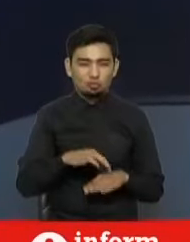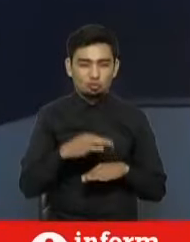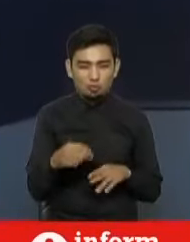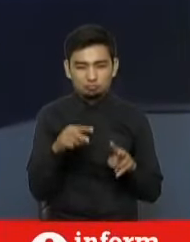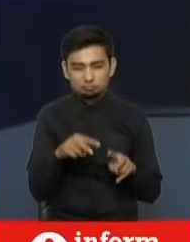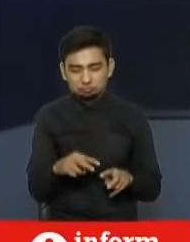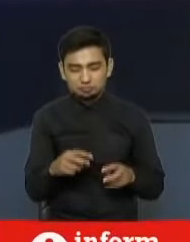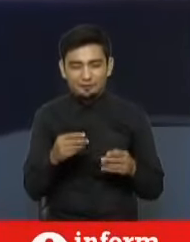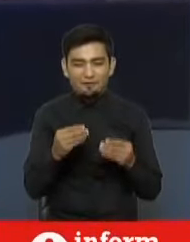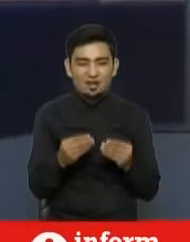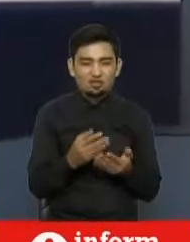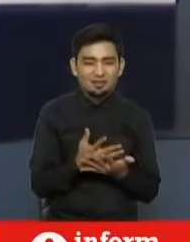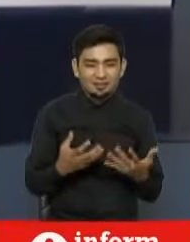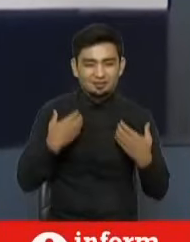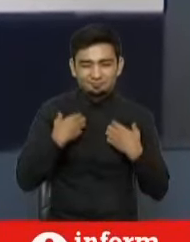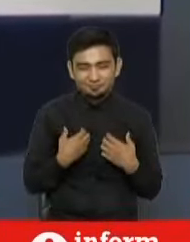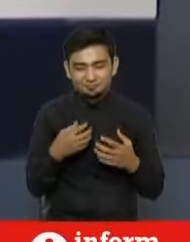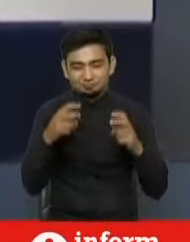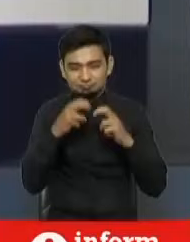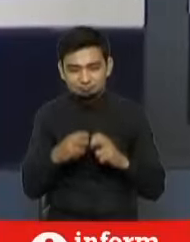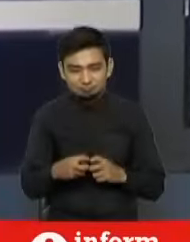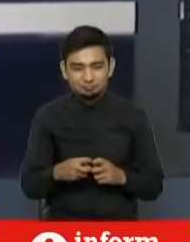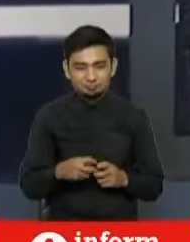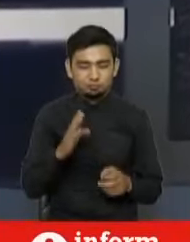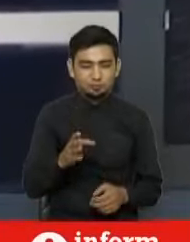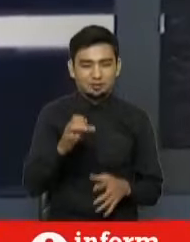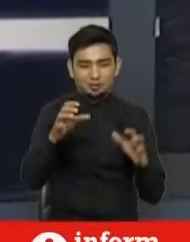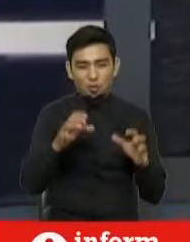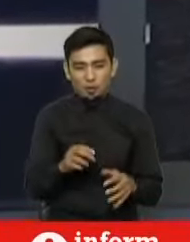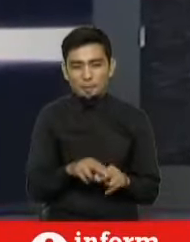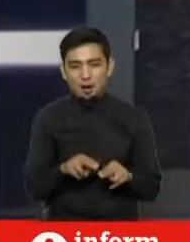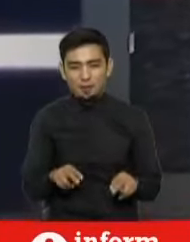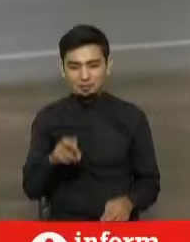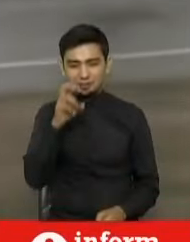пассажиров. Соответствующие поправки в закон о гражданской авиации принял парламент страны.